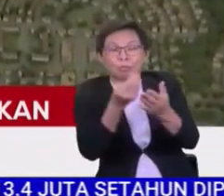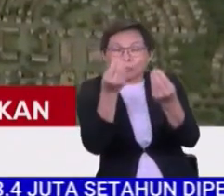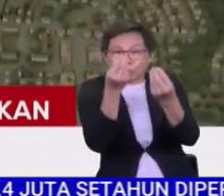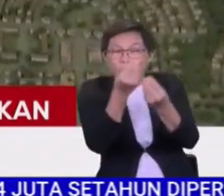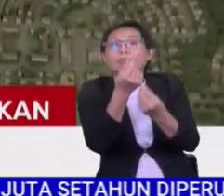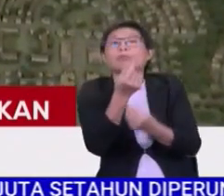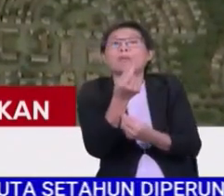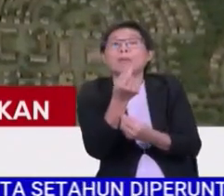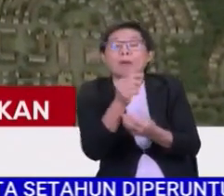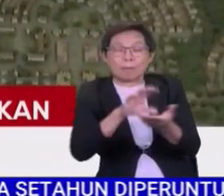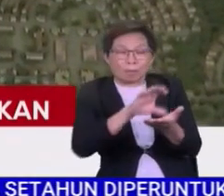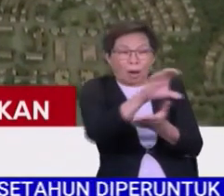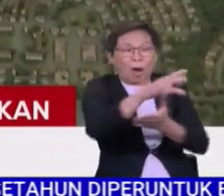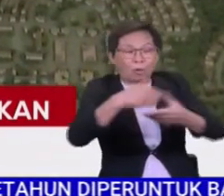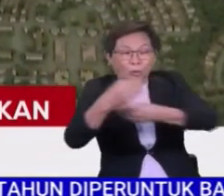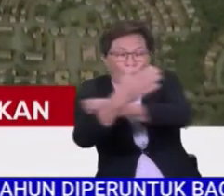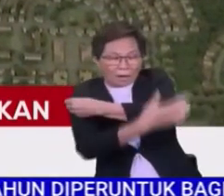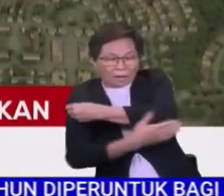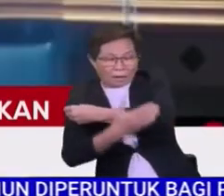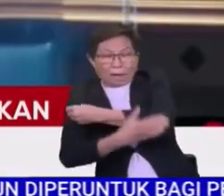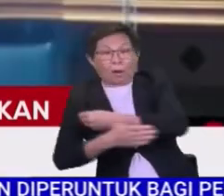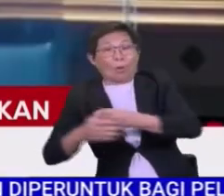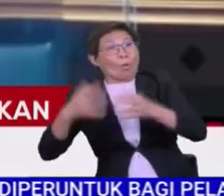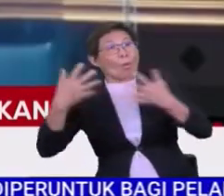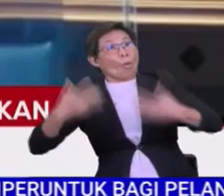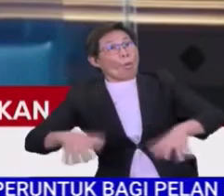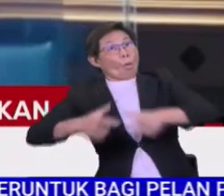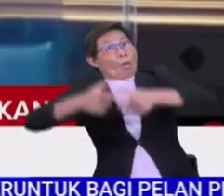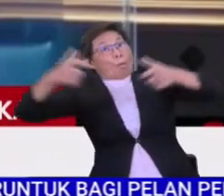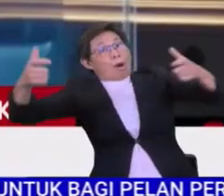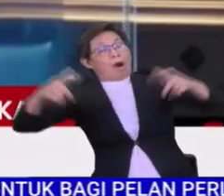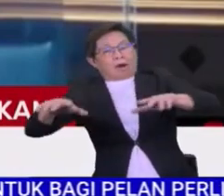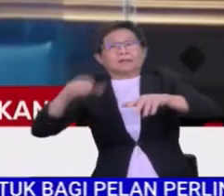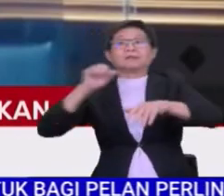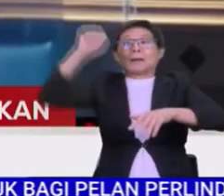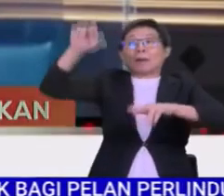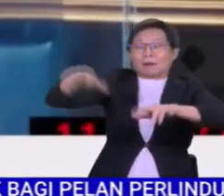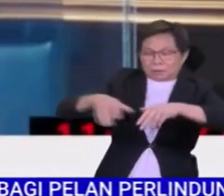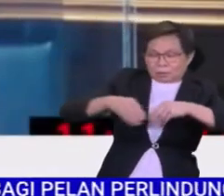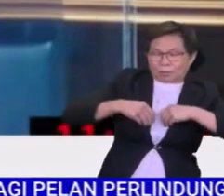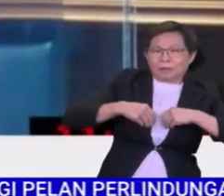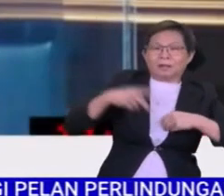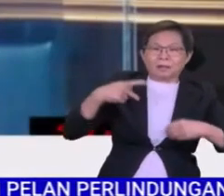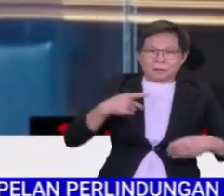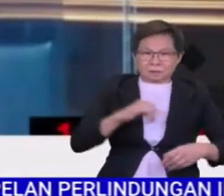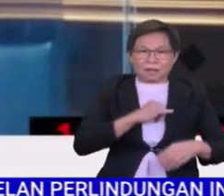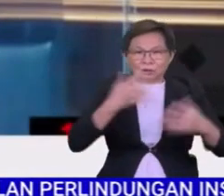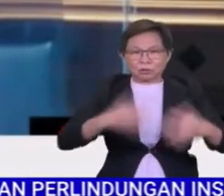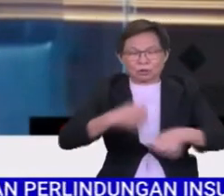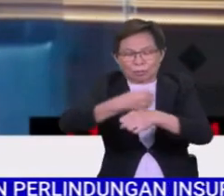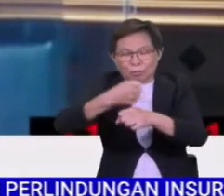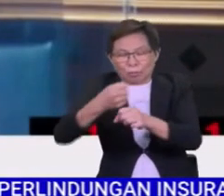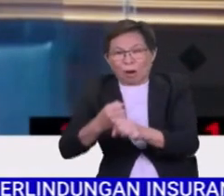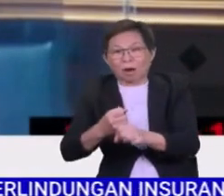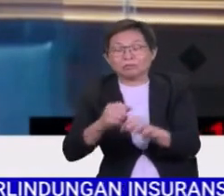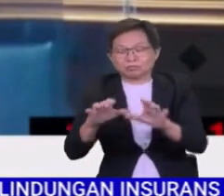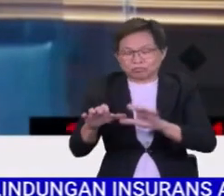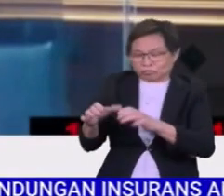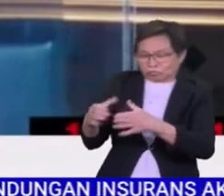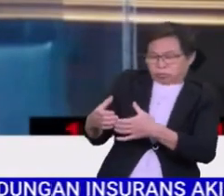pelaburan asing terbesar diterima Sabah Kementerian Saya telah membentuk sebuah task Force